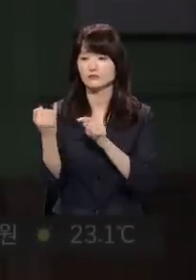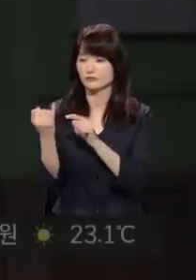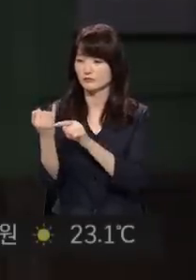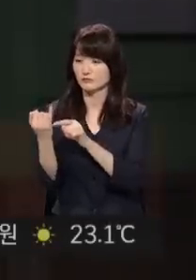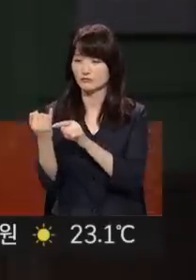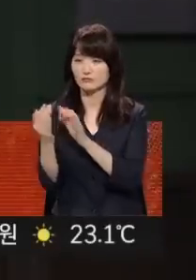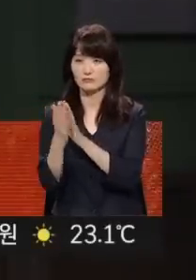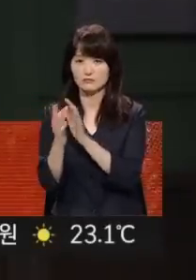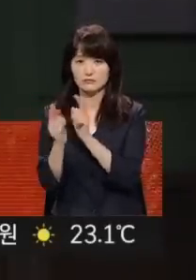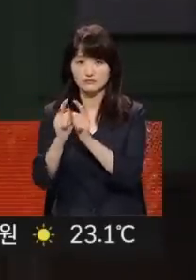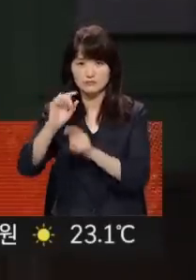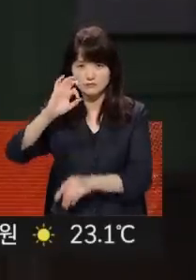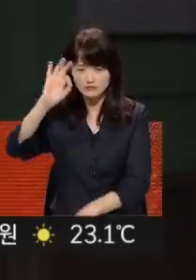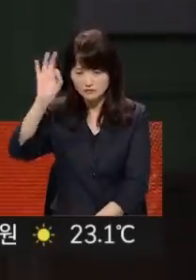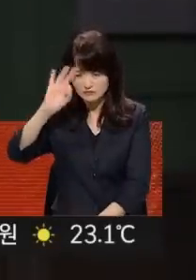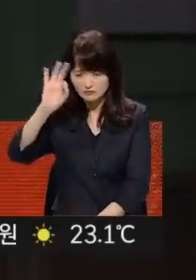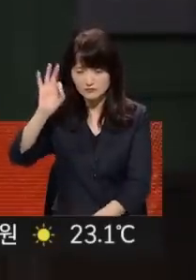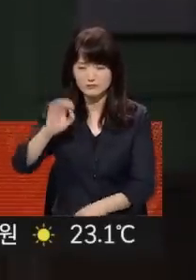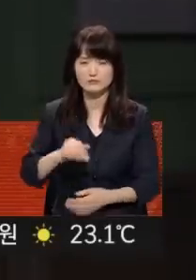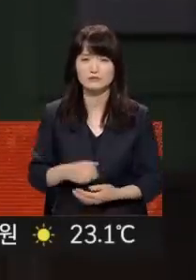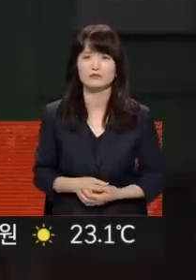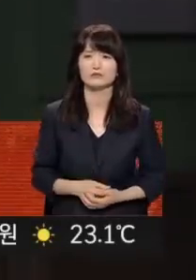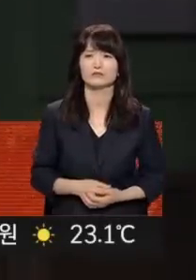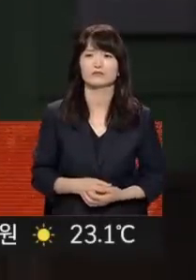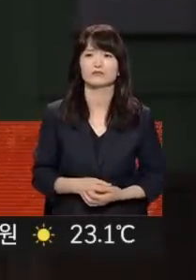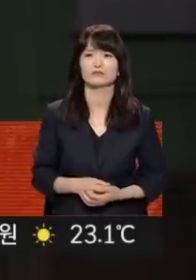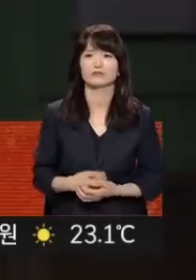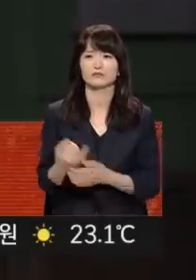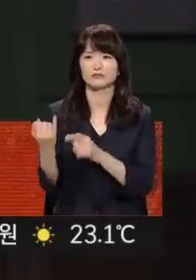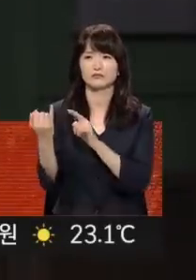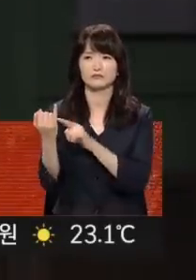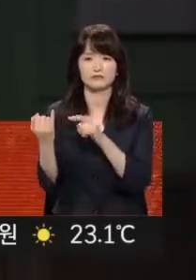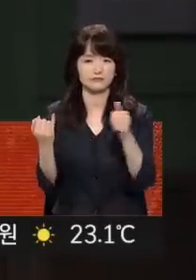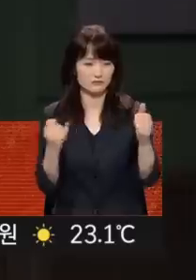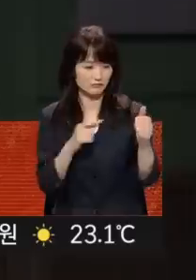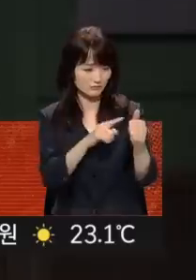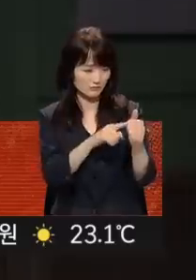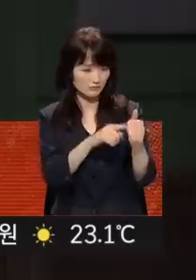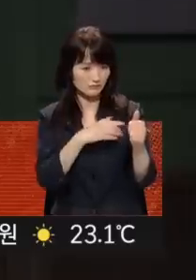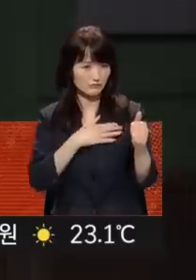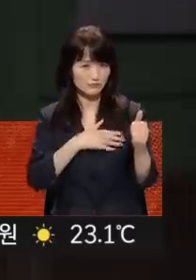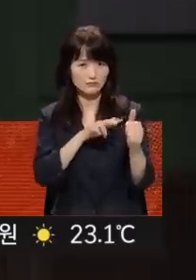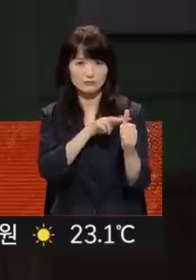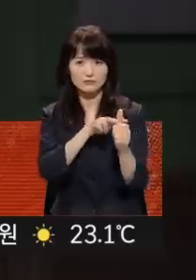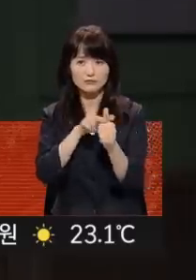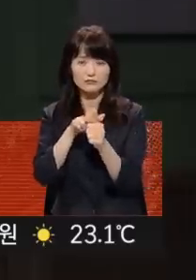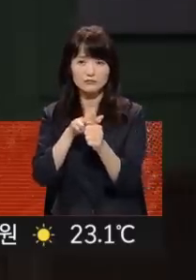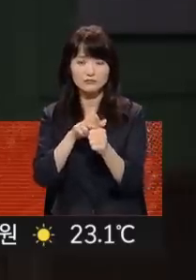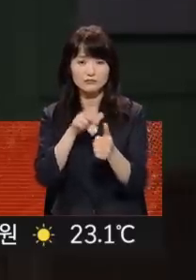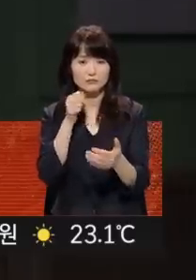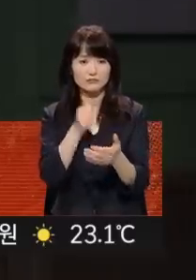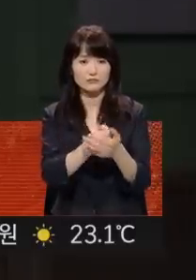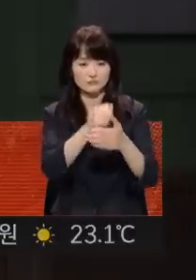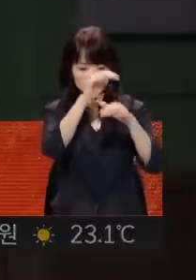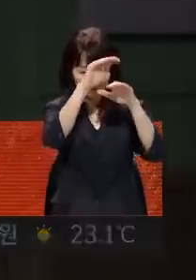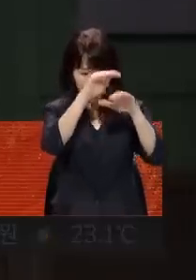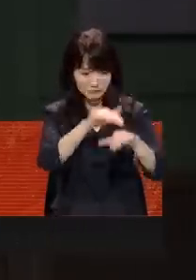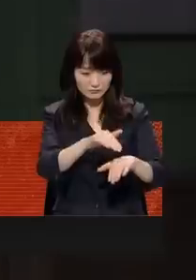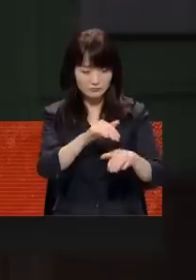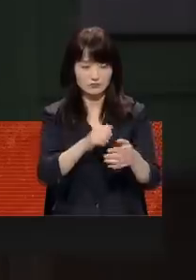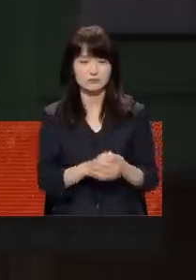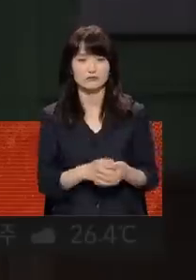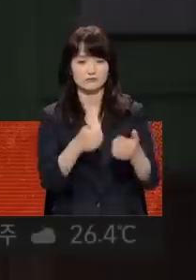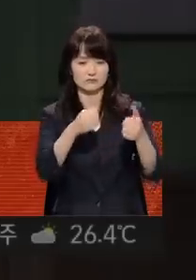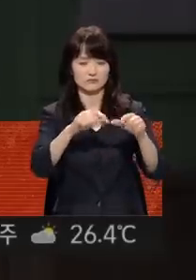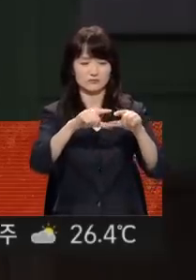여성이 직접 찾아야 하는 상황인데 여성이 지금 가해자에 대해서 알고 있는 정보라고는 판결문에 나와 있는 많이 가해자의